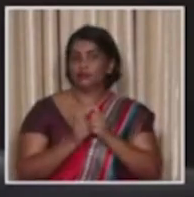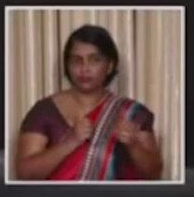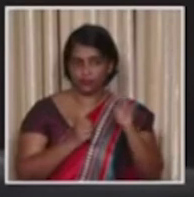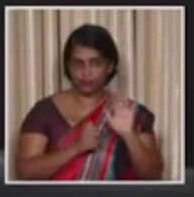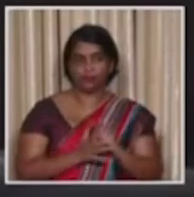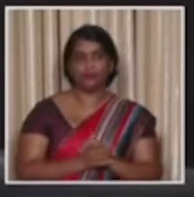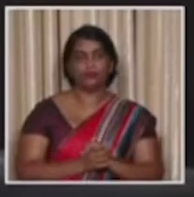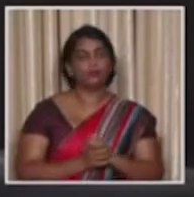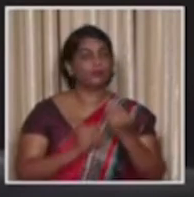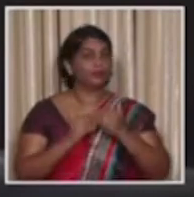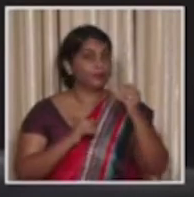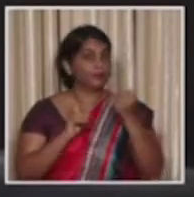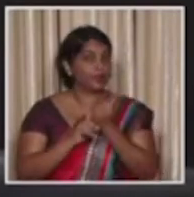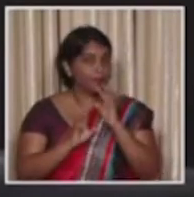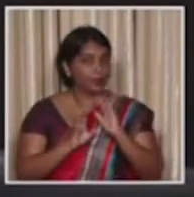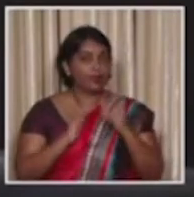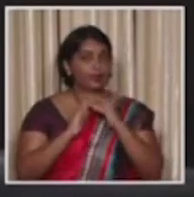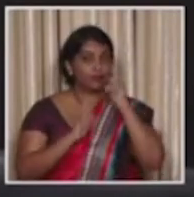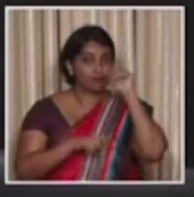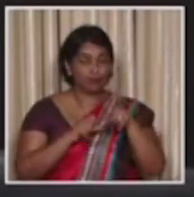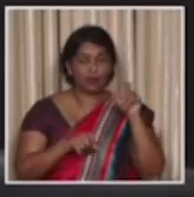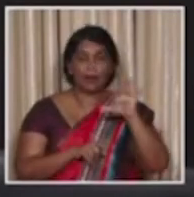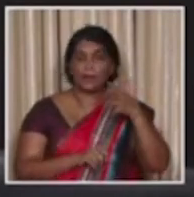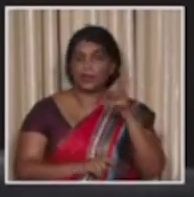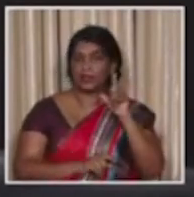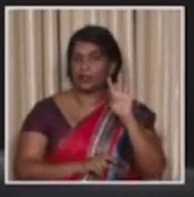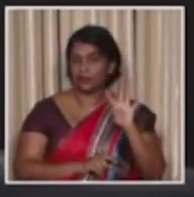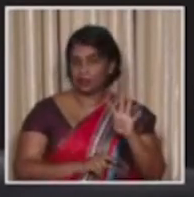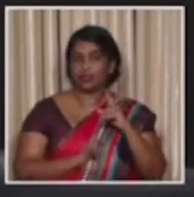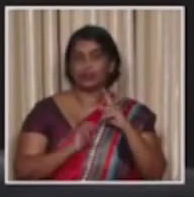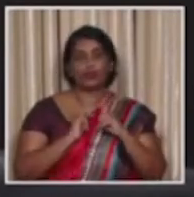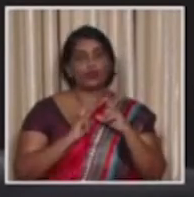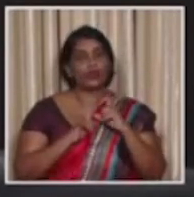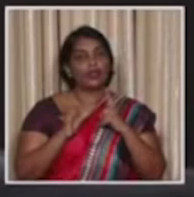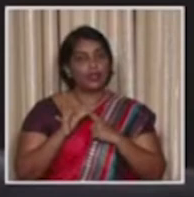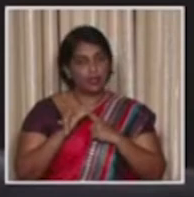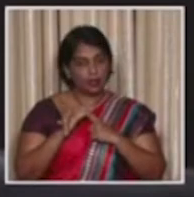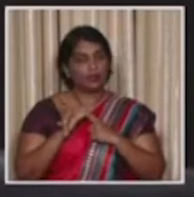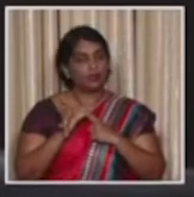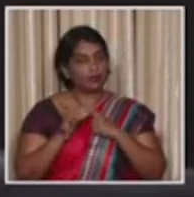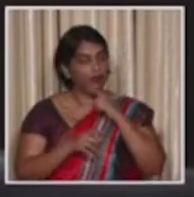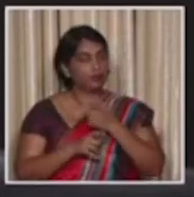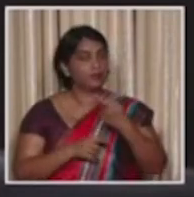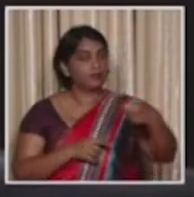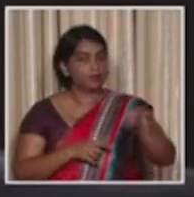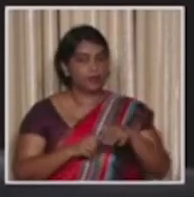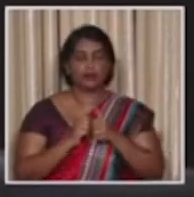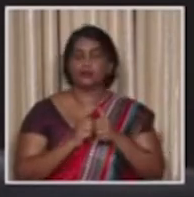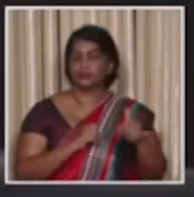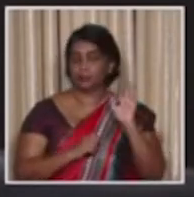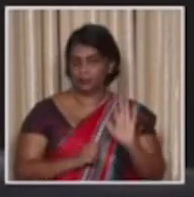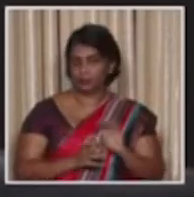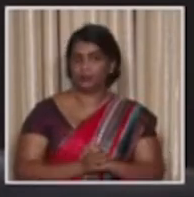පවතිනවා. ඉදිරි බලපෑමෙන් නිවසියම් 574ක් සඳහා නාගරික සංවර්ධන අධිකාරියෙන් මිලදී ගැනීම සඳහා කටයුතු